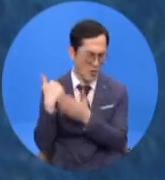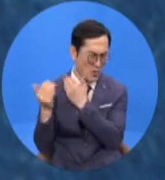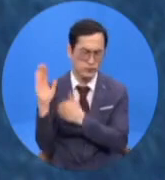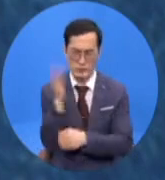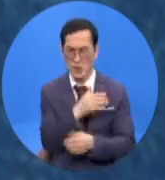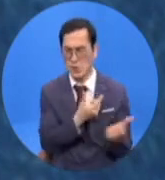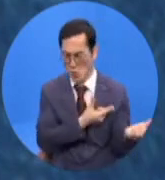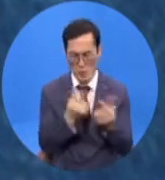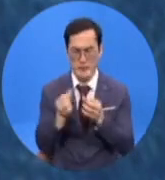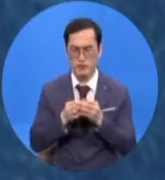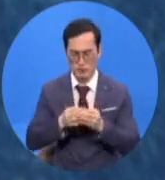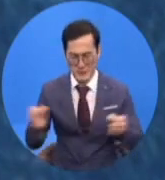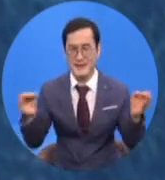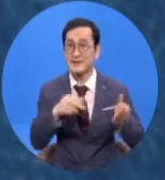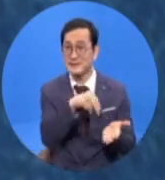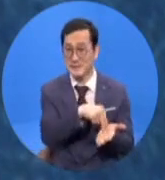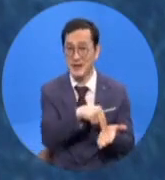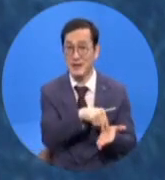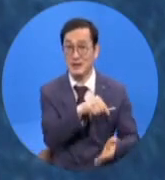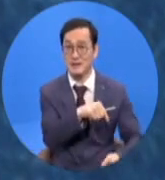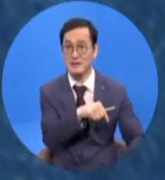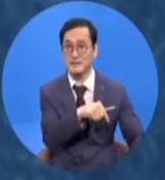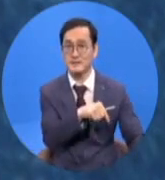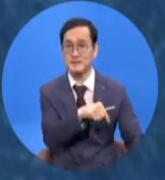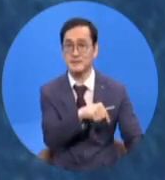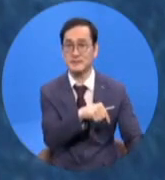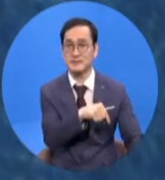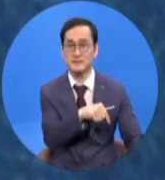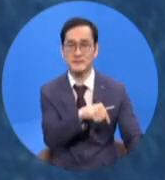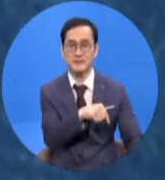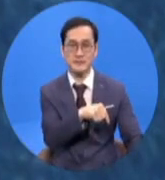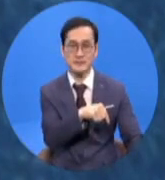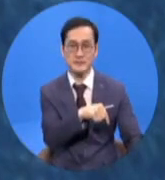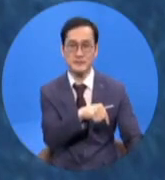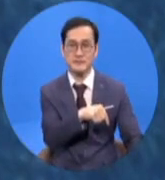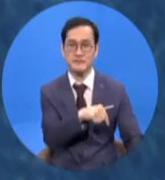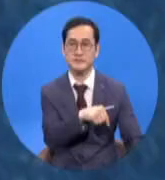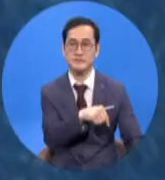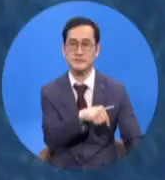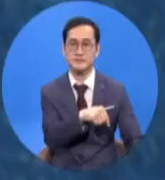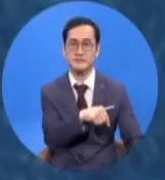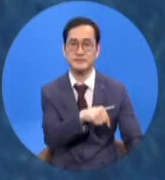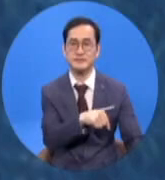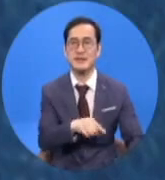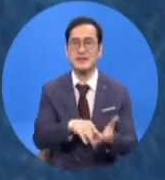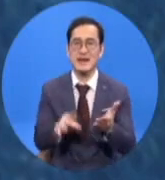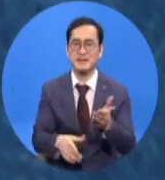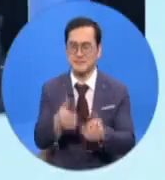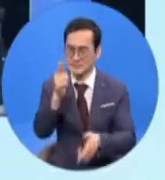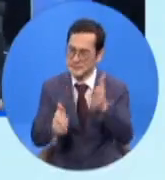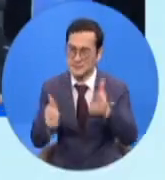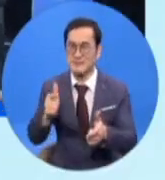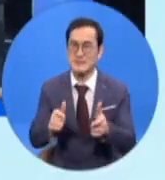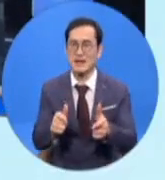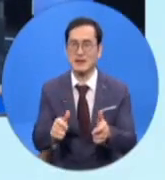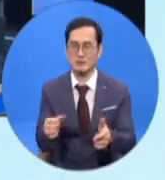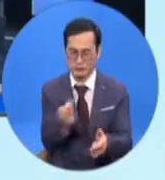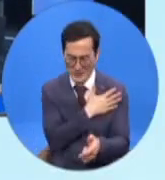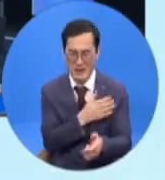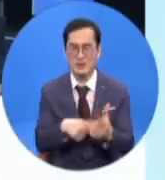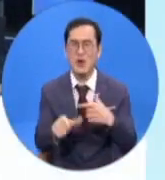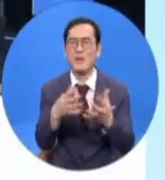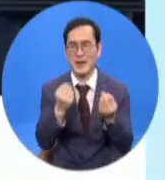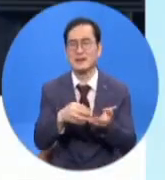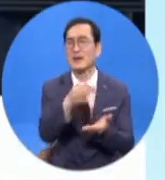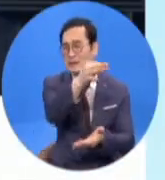사람에게 다 주잖아요 그의 기본 주장이고 예 그렇죠 이제 그래서 그게 뭐 세금을 똑같이 걷자는 얘기는 아니고 세금은 내 현이 많이 보는 사람이 더 많이 돼야